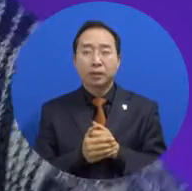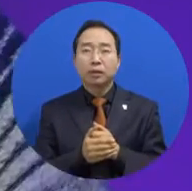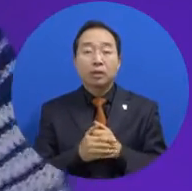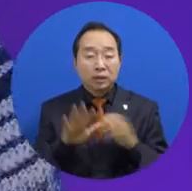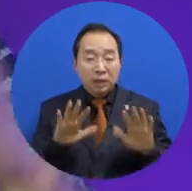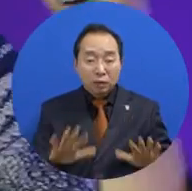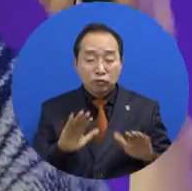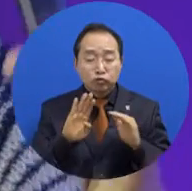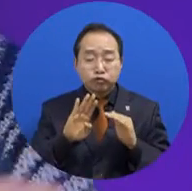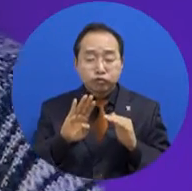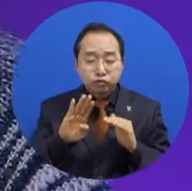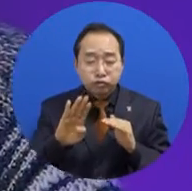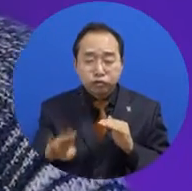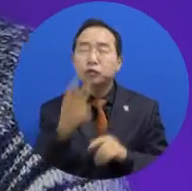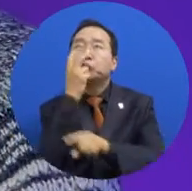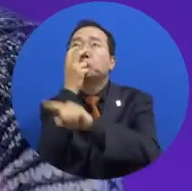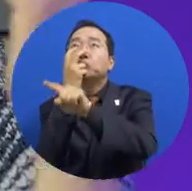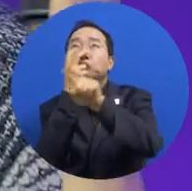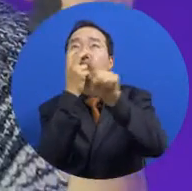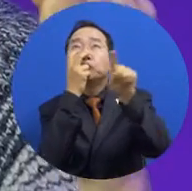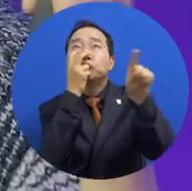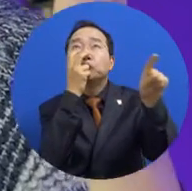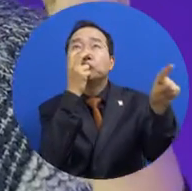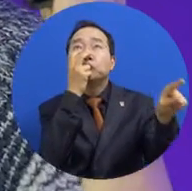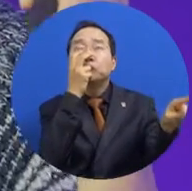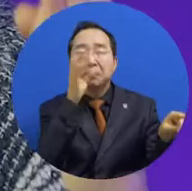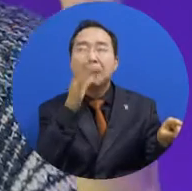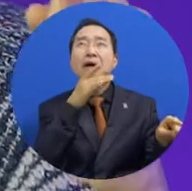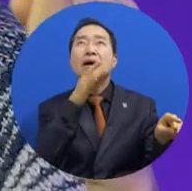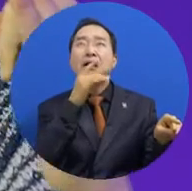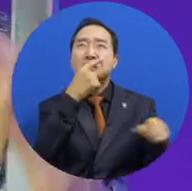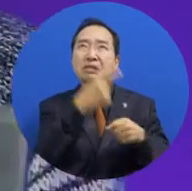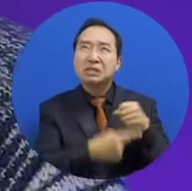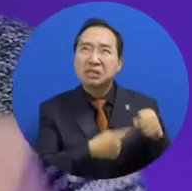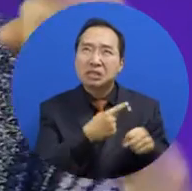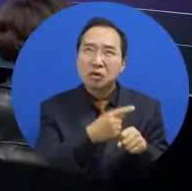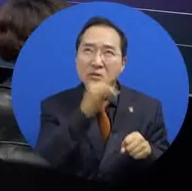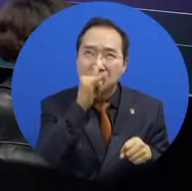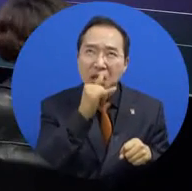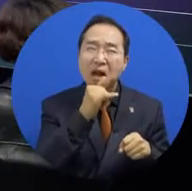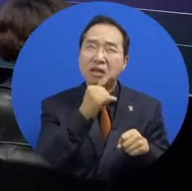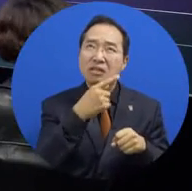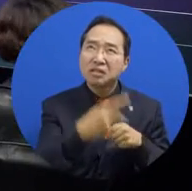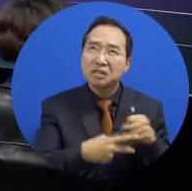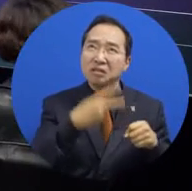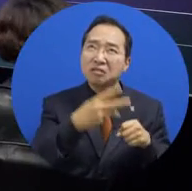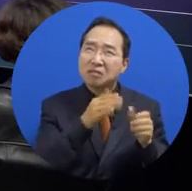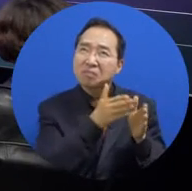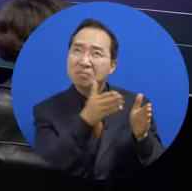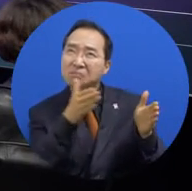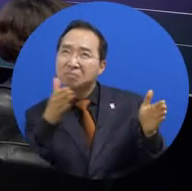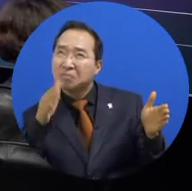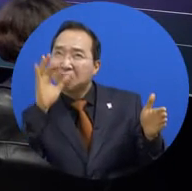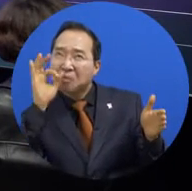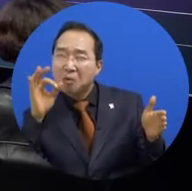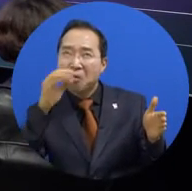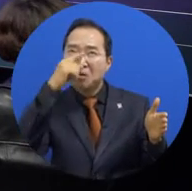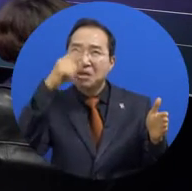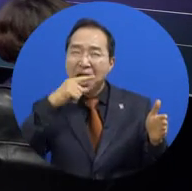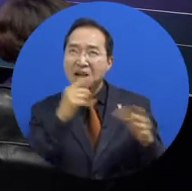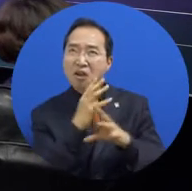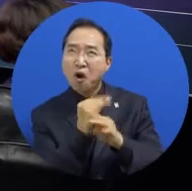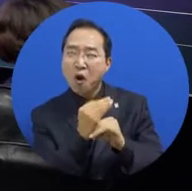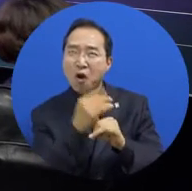우리가 관찰을 했기 때문에 1년이라는 사이클도 나오고 이런 절기도 나오고